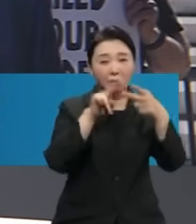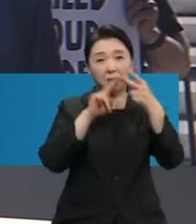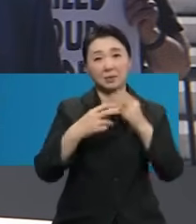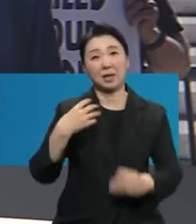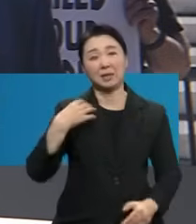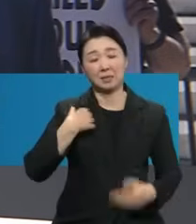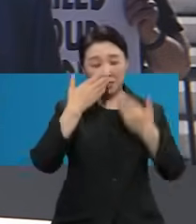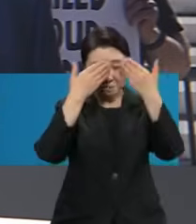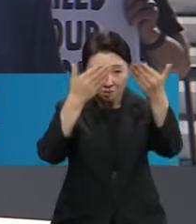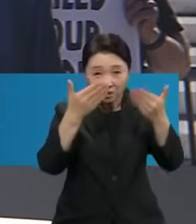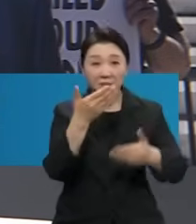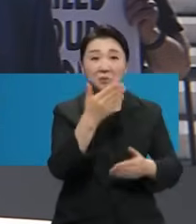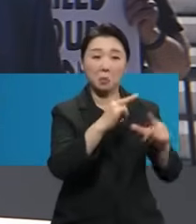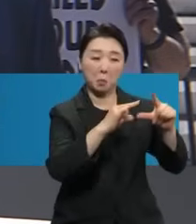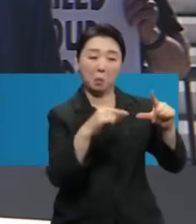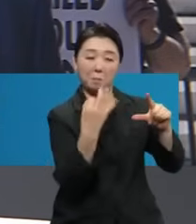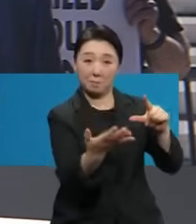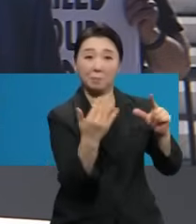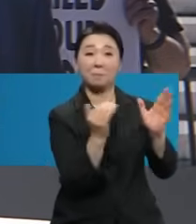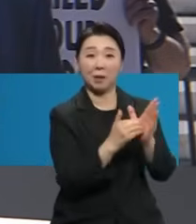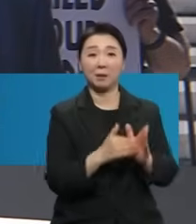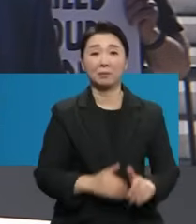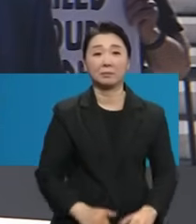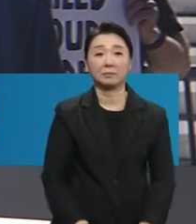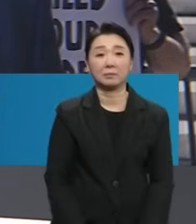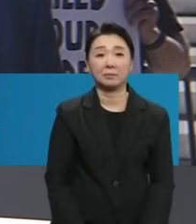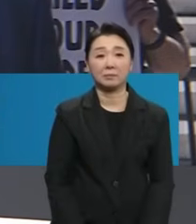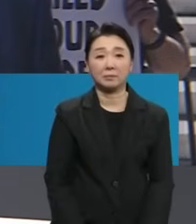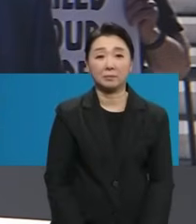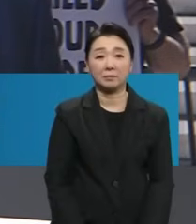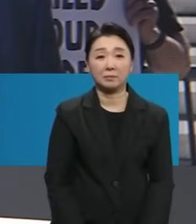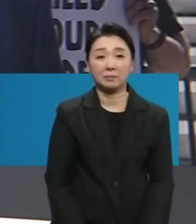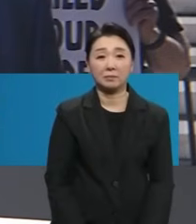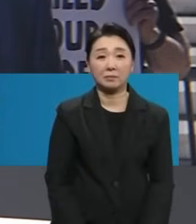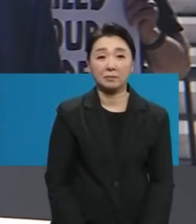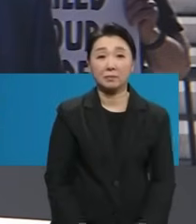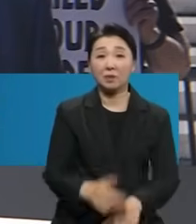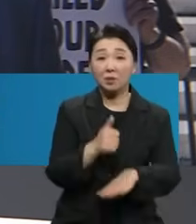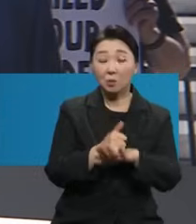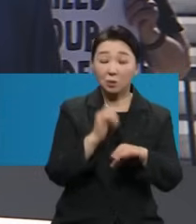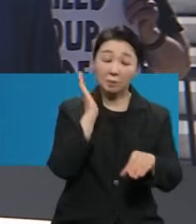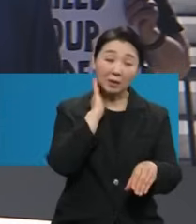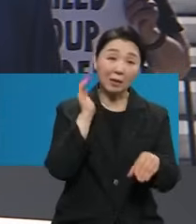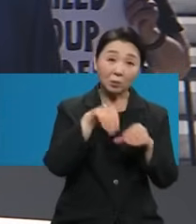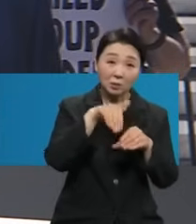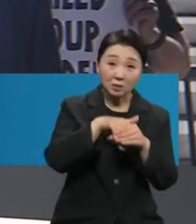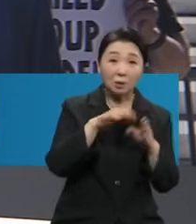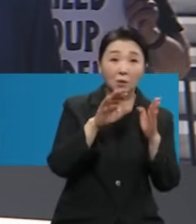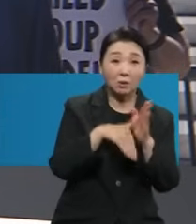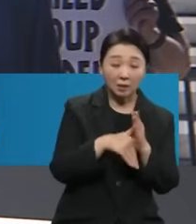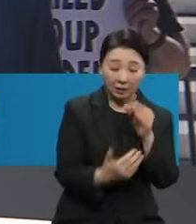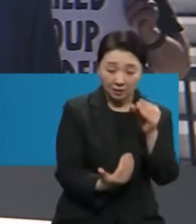책임을 면제하는 면책특권을 인정하는 결정을 내렸습니다. 결국 이번 대선 안에 이 사건에 대한 재판 결과가